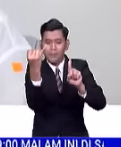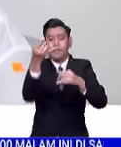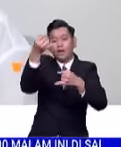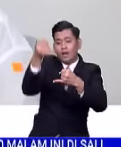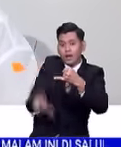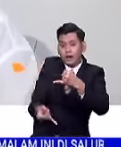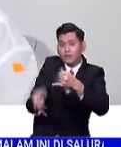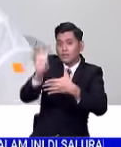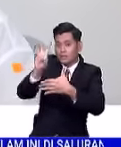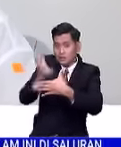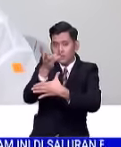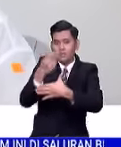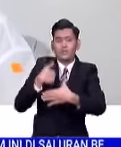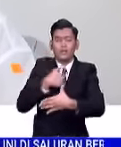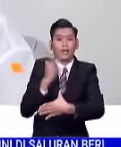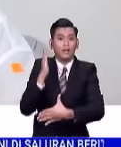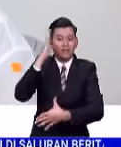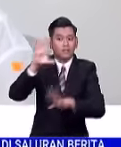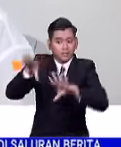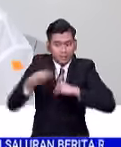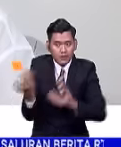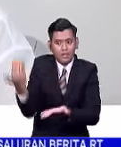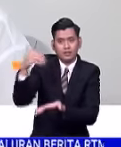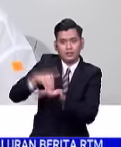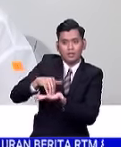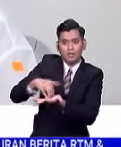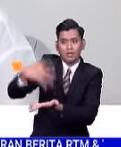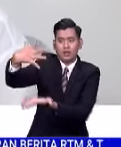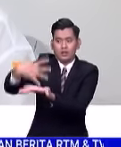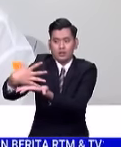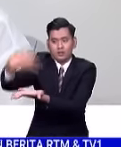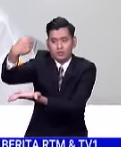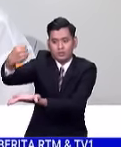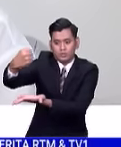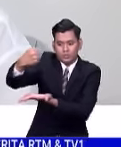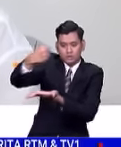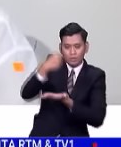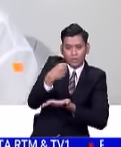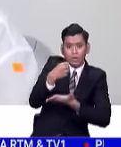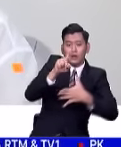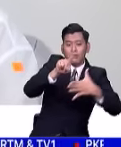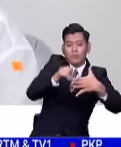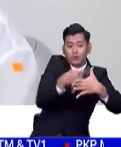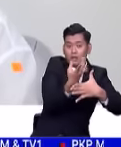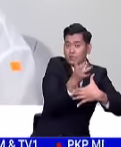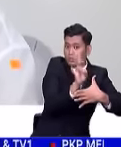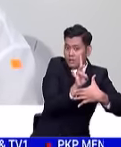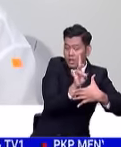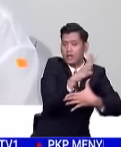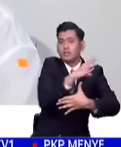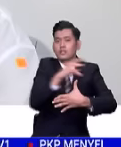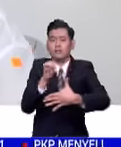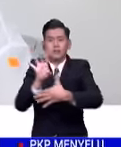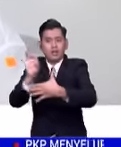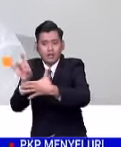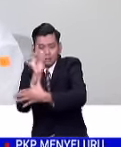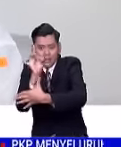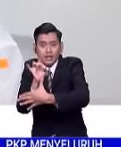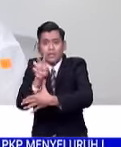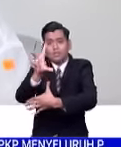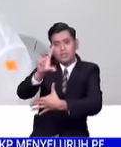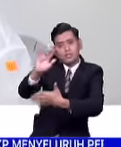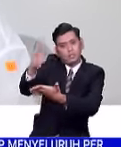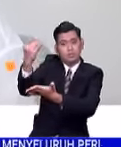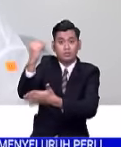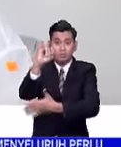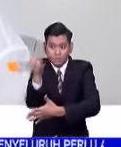kita akan menerima 3 juta lagi. Manakala bulan Julai 3 juta dan Ogos 3 juta. Bermakna untuk